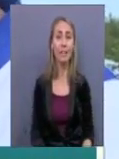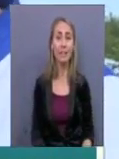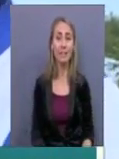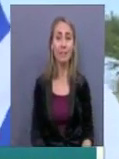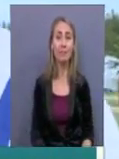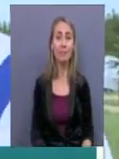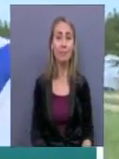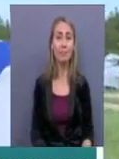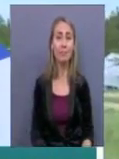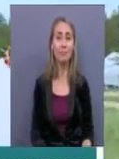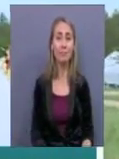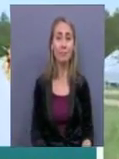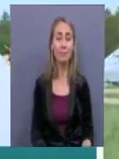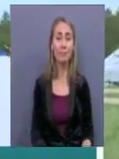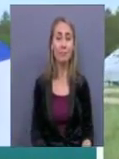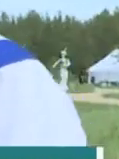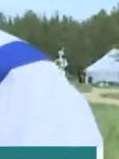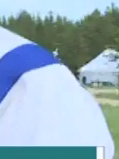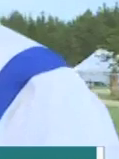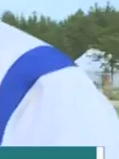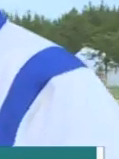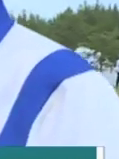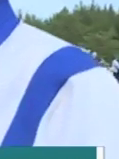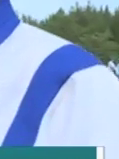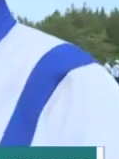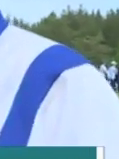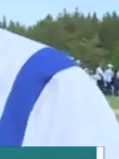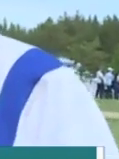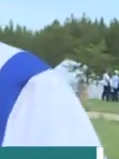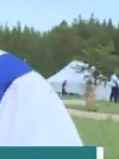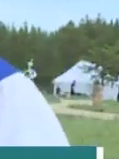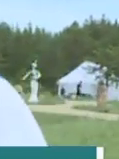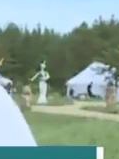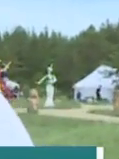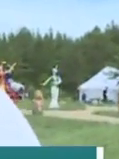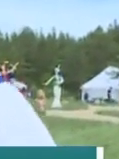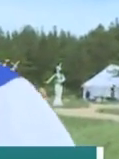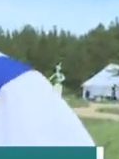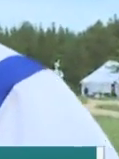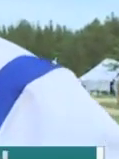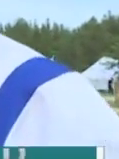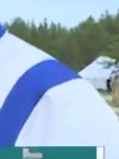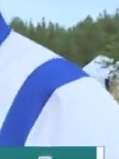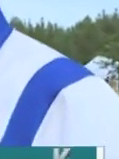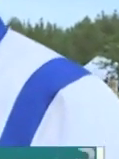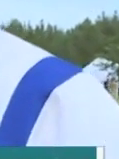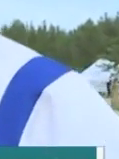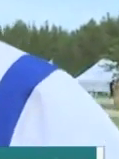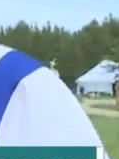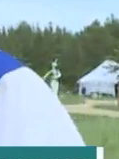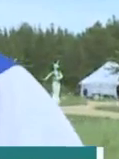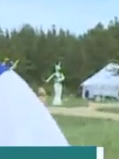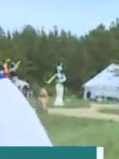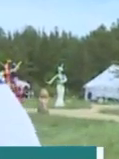тыңдап, міне темір тұлпарды бүгін қанжығамызға майлап отырық. Міне менің алғашқы тұлпарым, жаңа соңғы емес деген